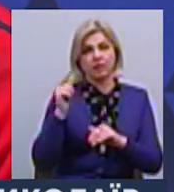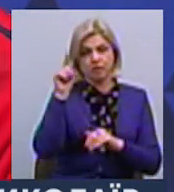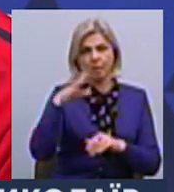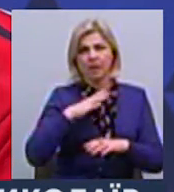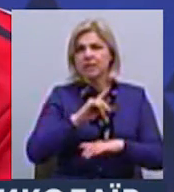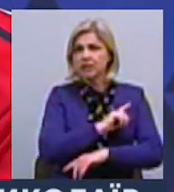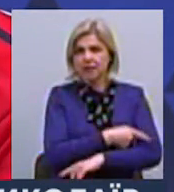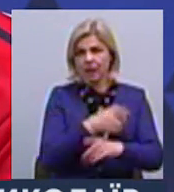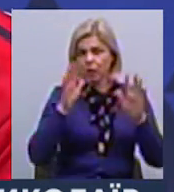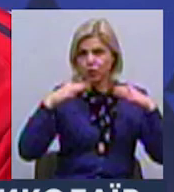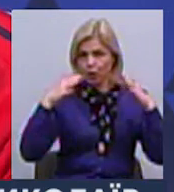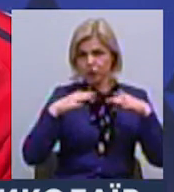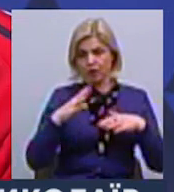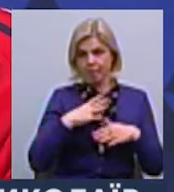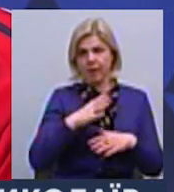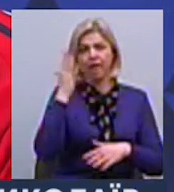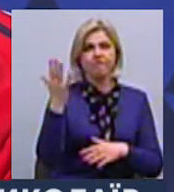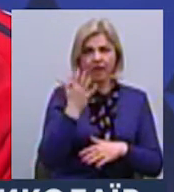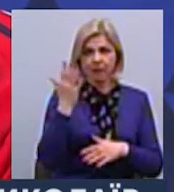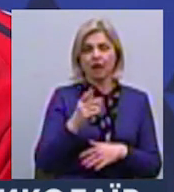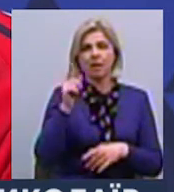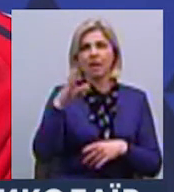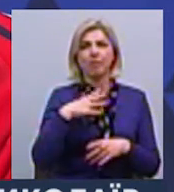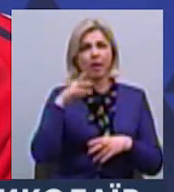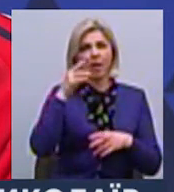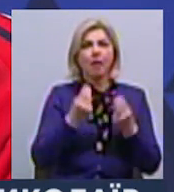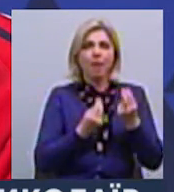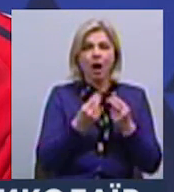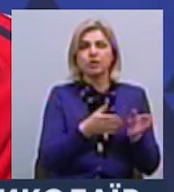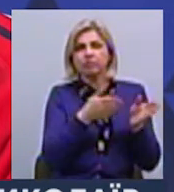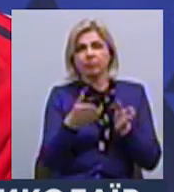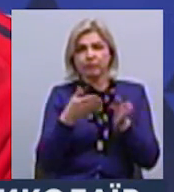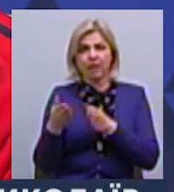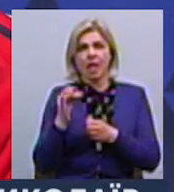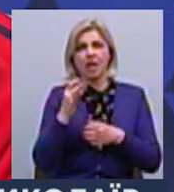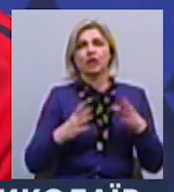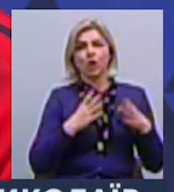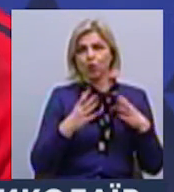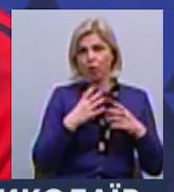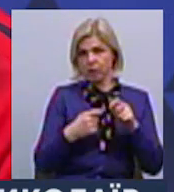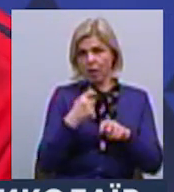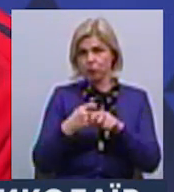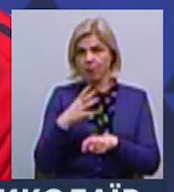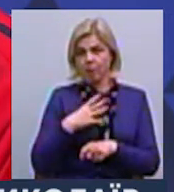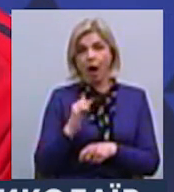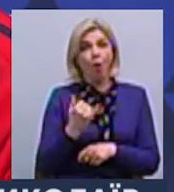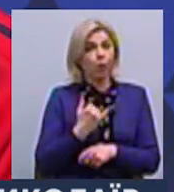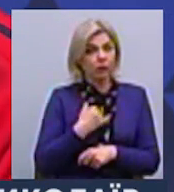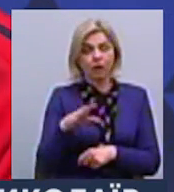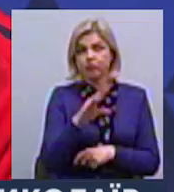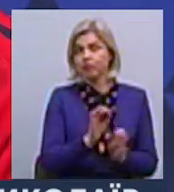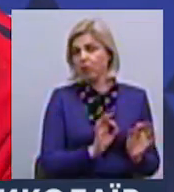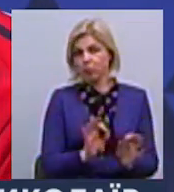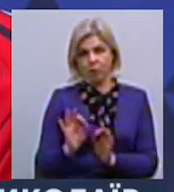в Туреччині. Тому там і матчі відкладалися, переносилися, і тренувальний процес збивався. У нас всього цього не було. У нас були дуже